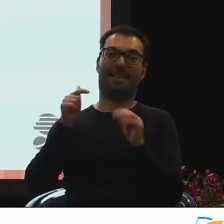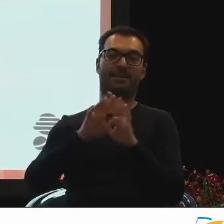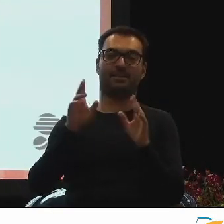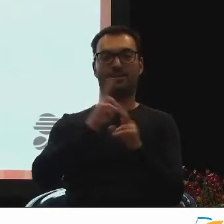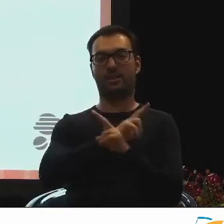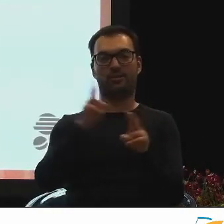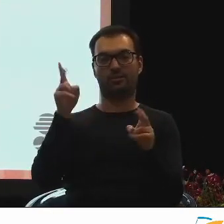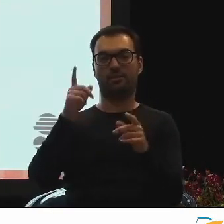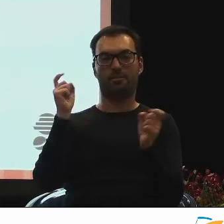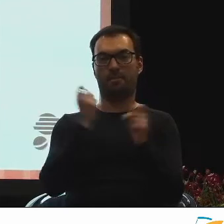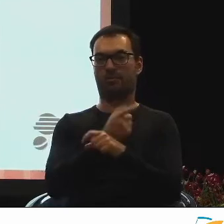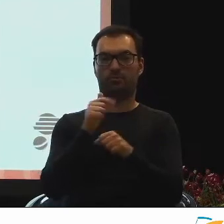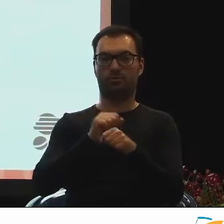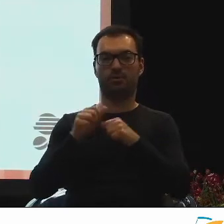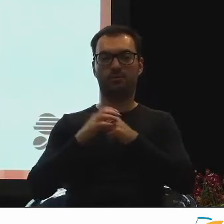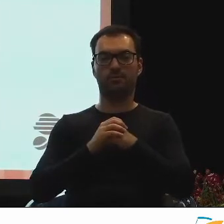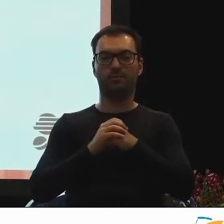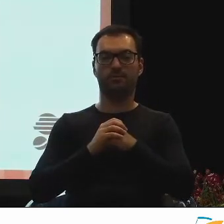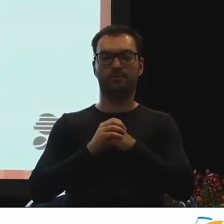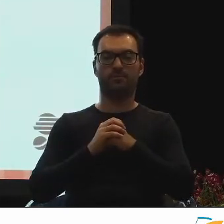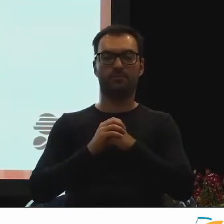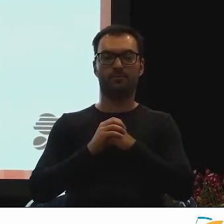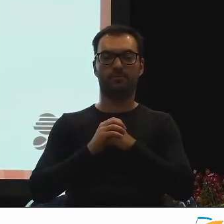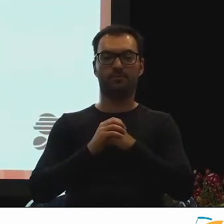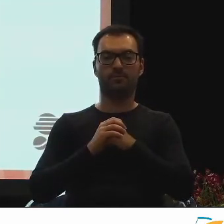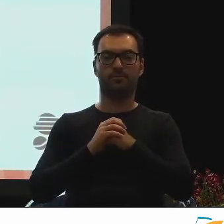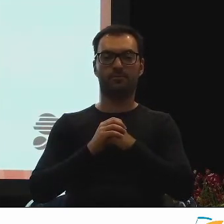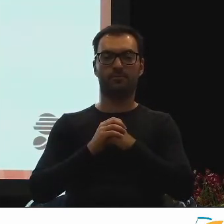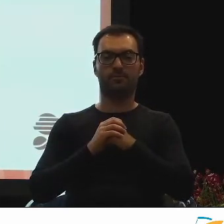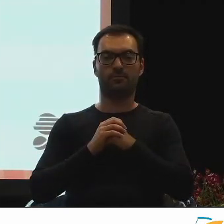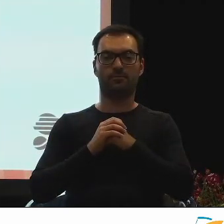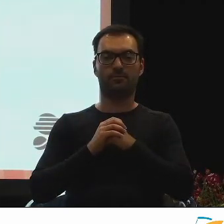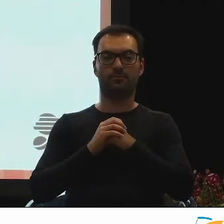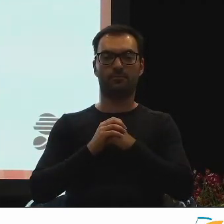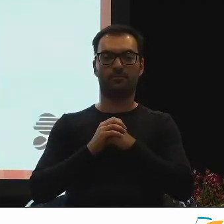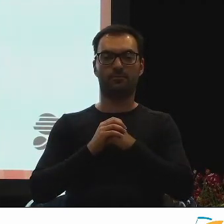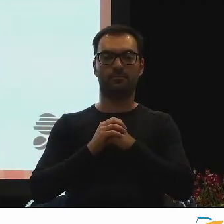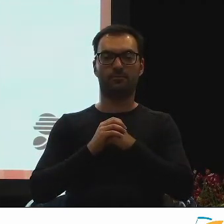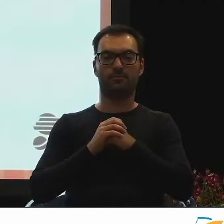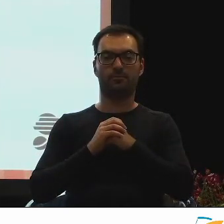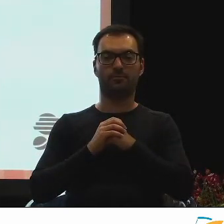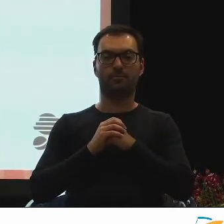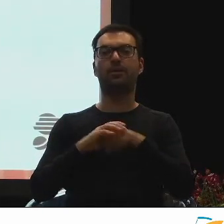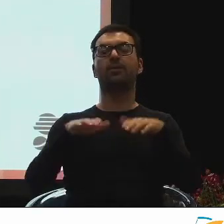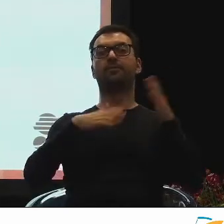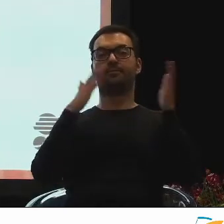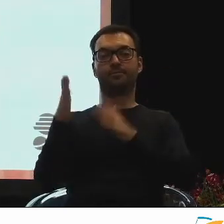interesów każdego państwa. I wreszcie, drodzy Państwo, jeżeli już mówimy o